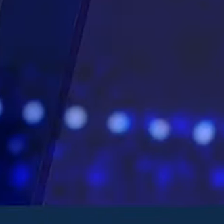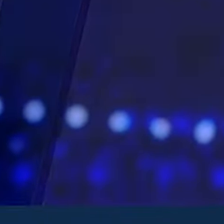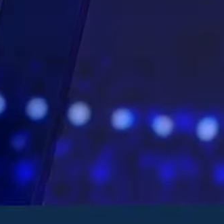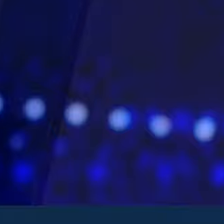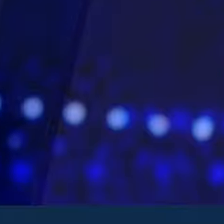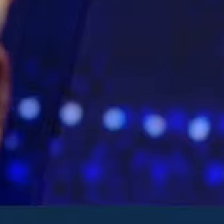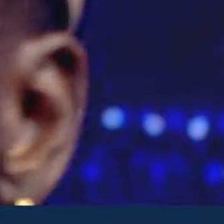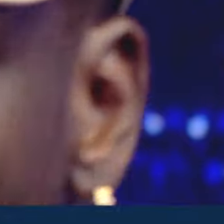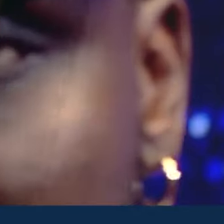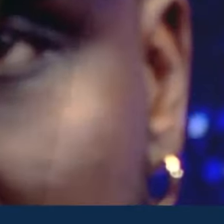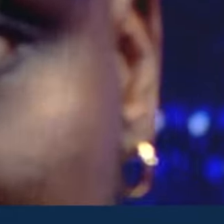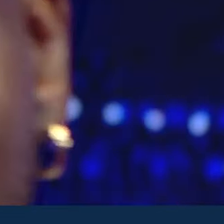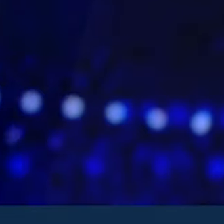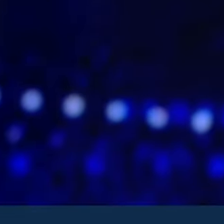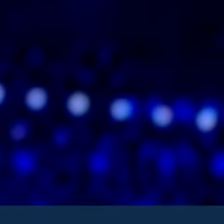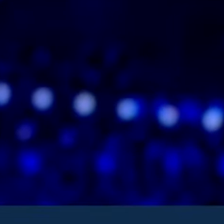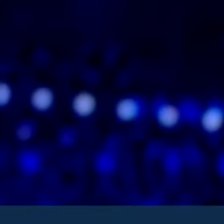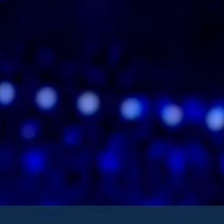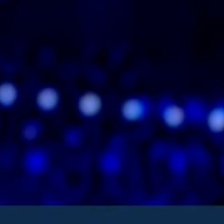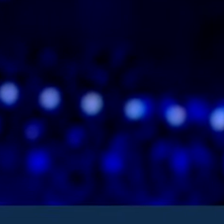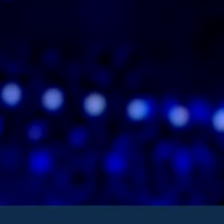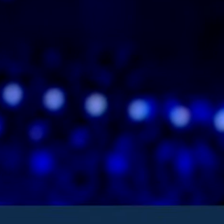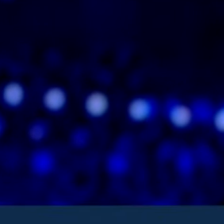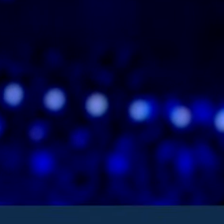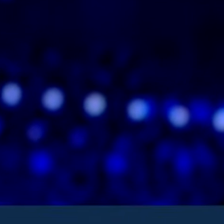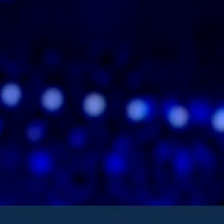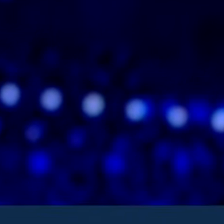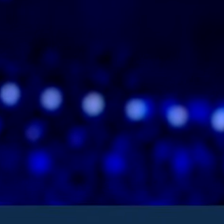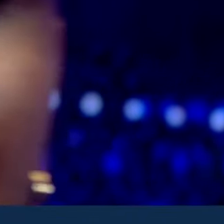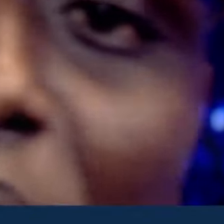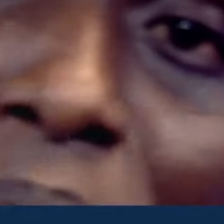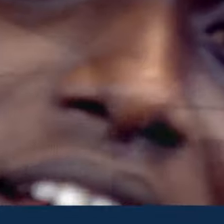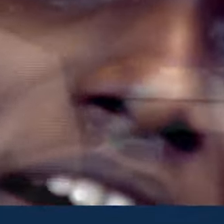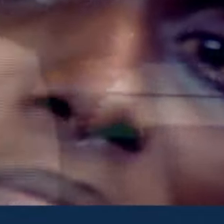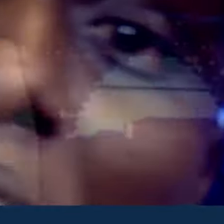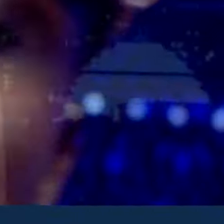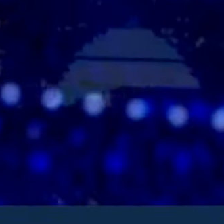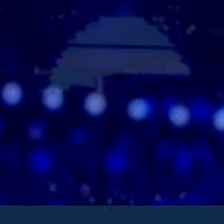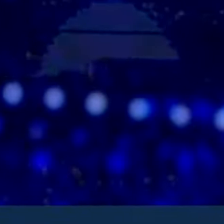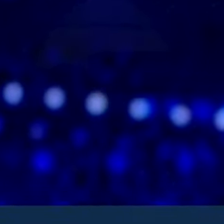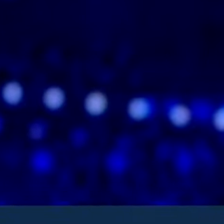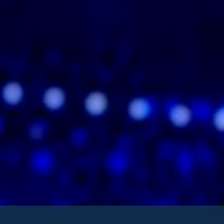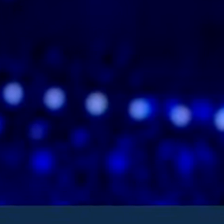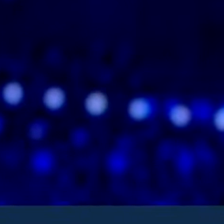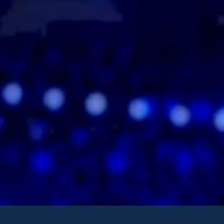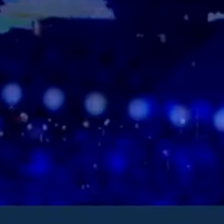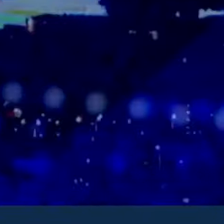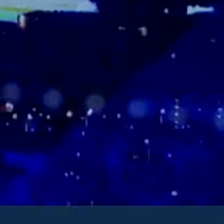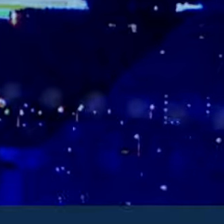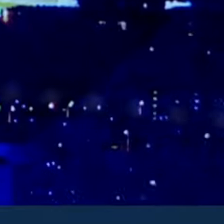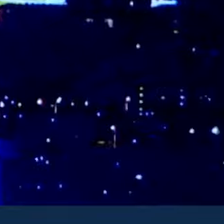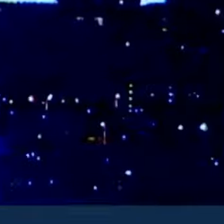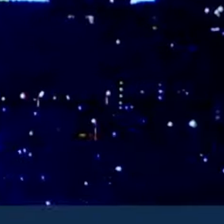n'ababiryogo muriye muze tubine nyamirambo muhaguruke